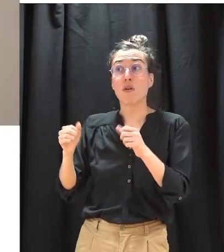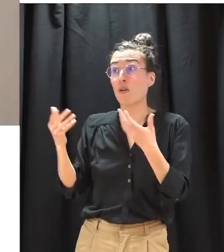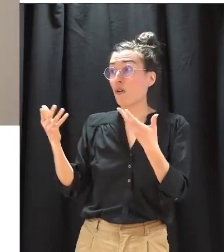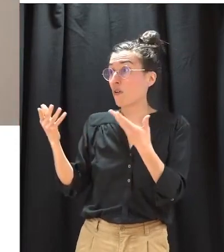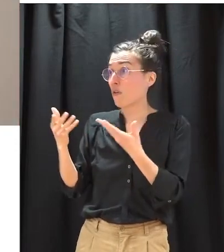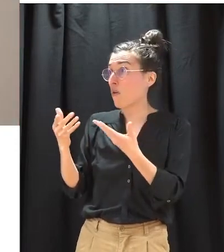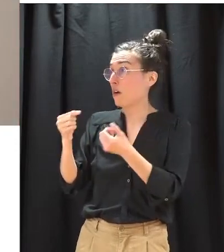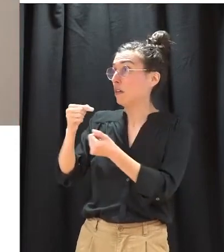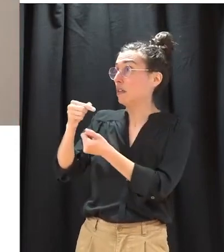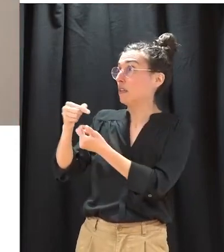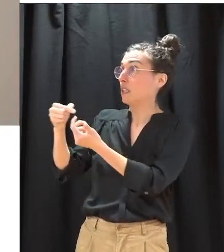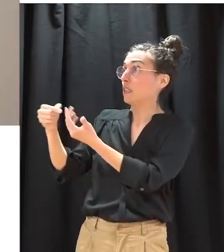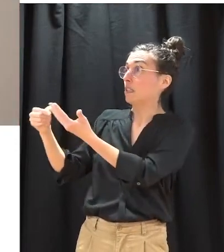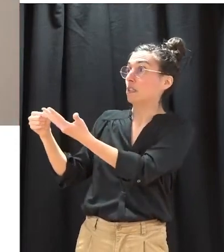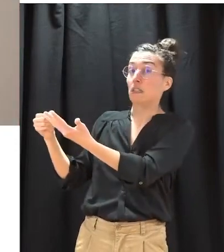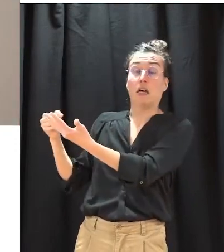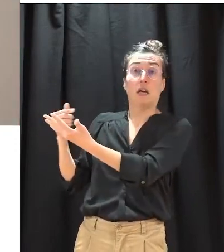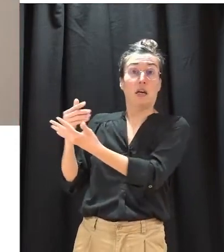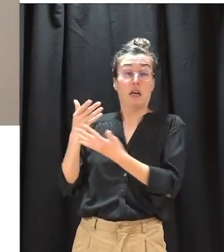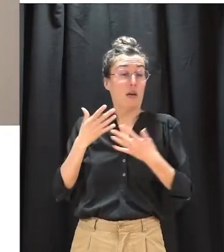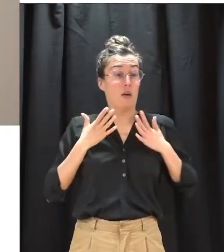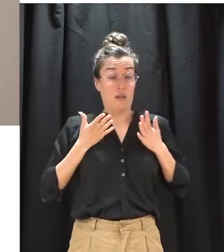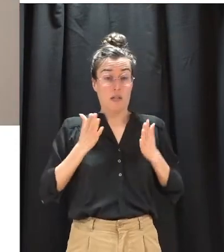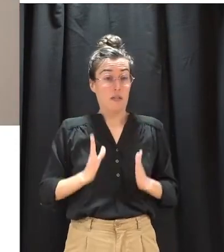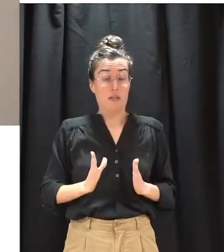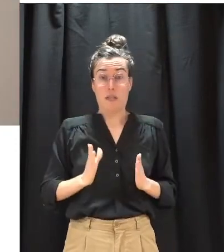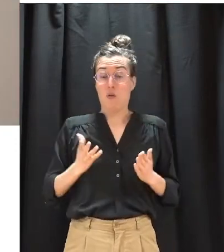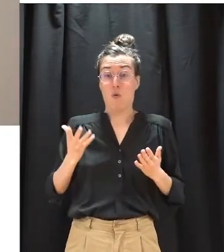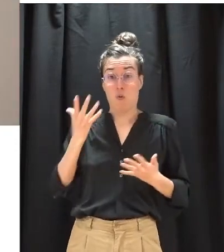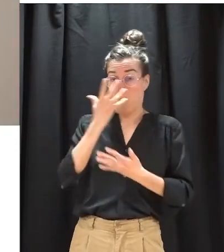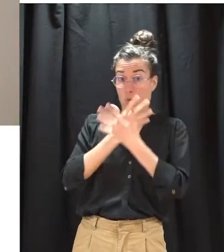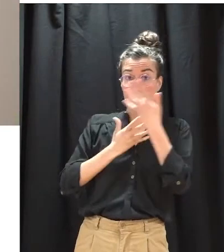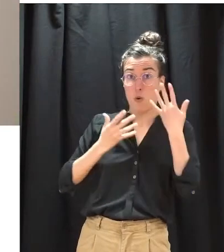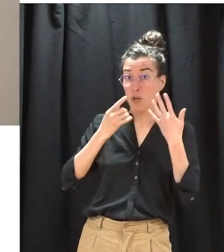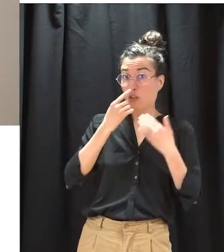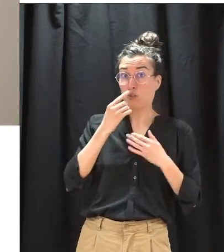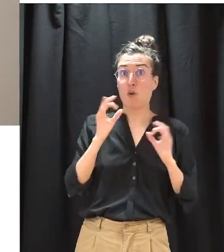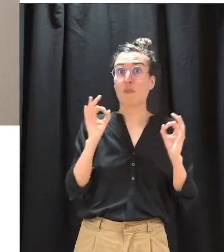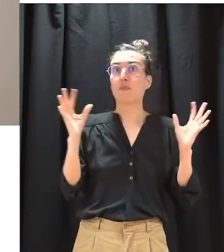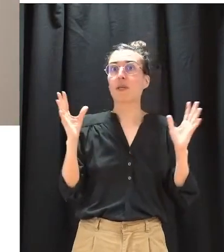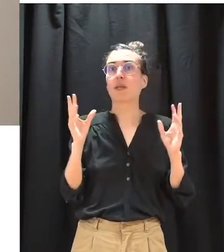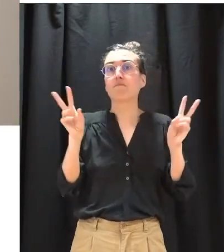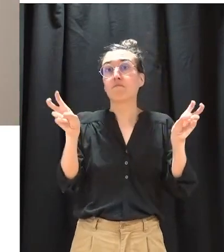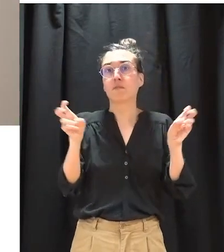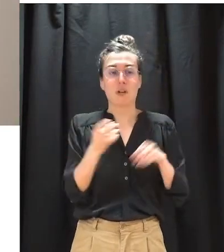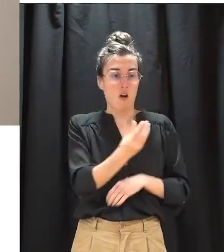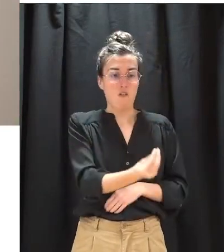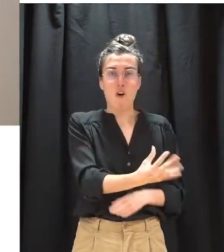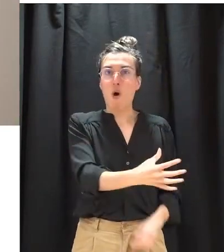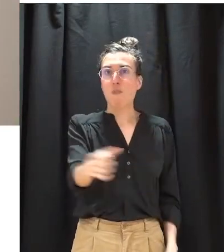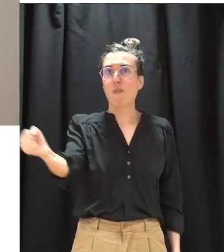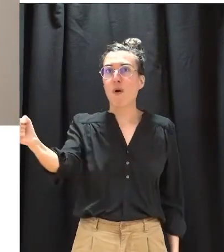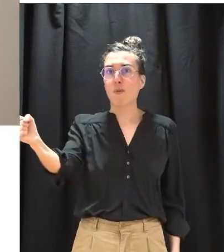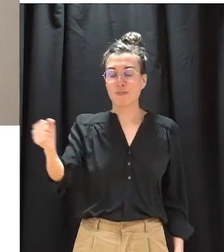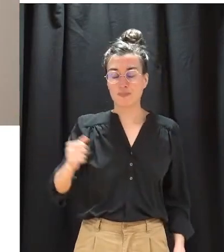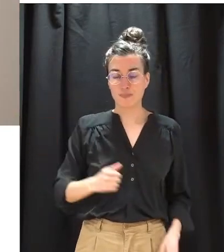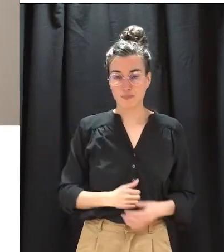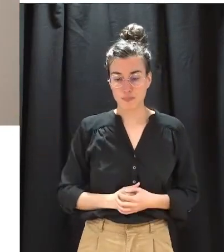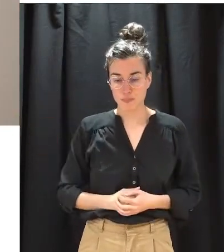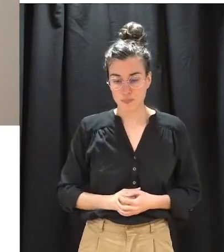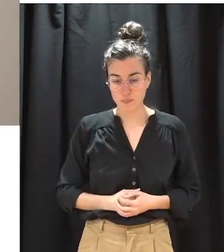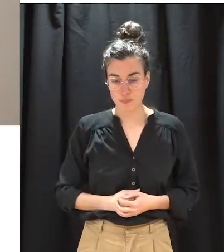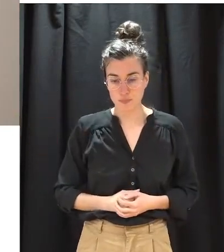leur enfant, qu'en fait, ils n'arrivent plus à décider, et on a l'impression qu'on leur prend leur enfant. Cette pose de l'implant aussi, elle peut susciter pour